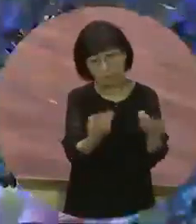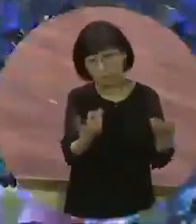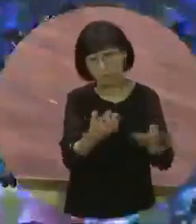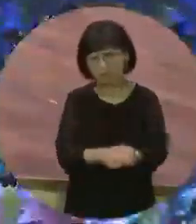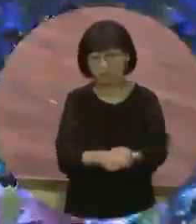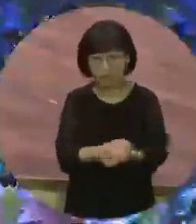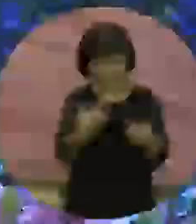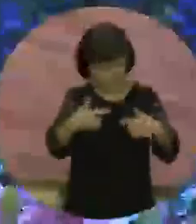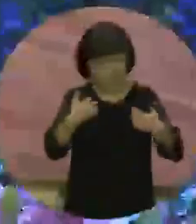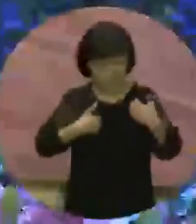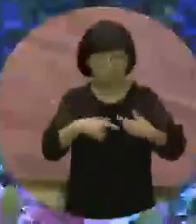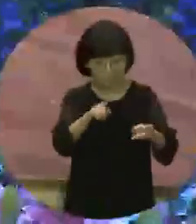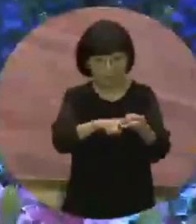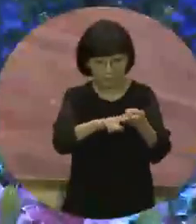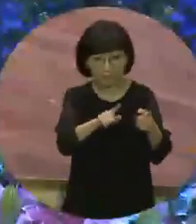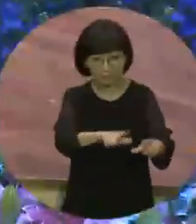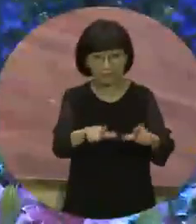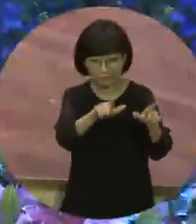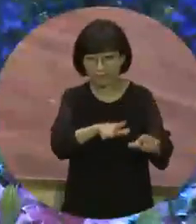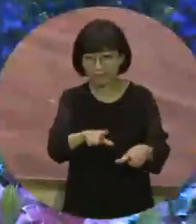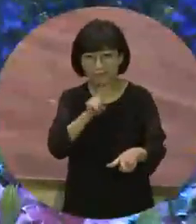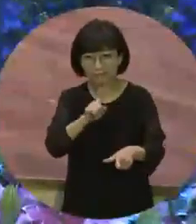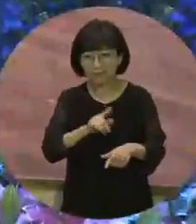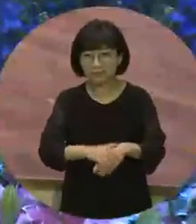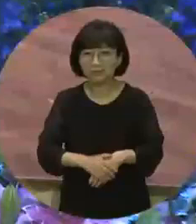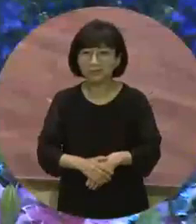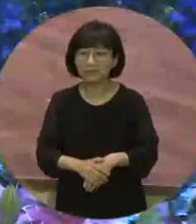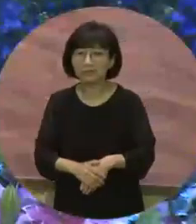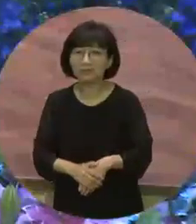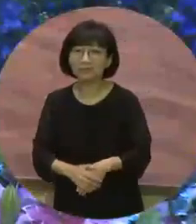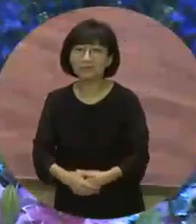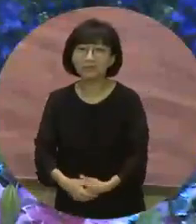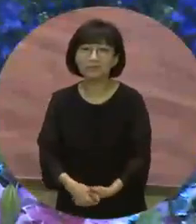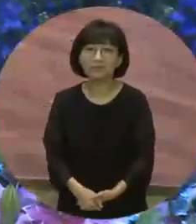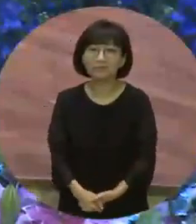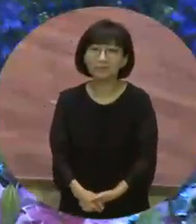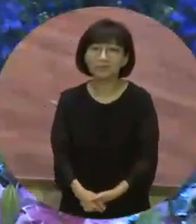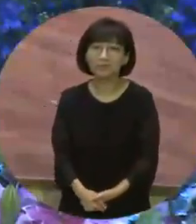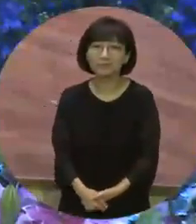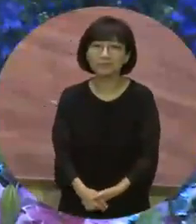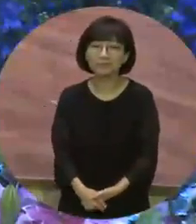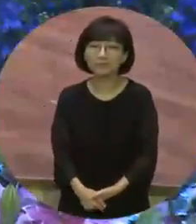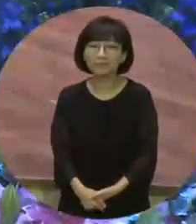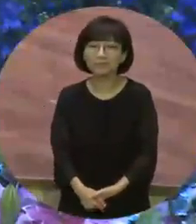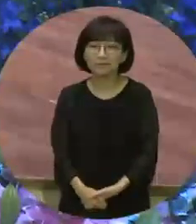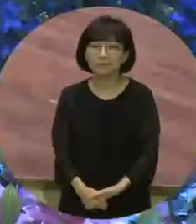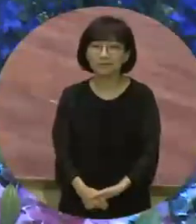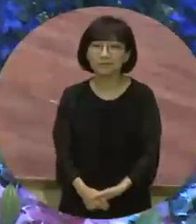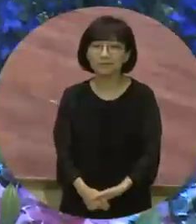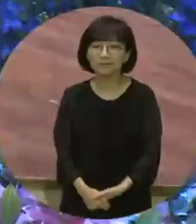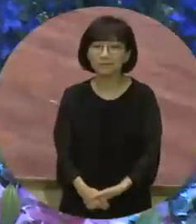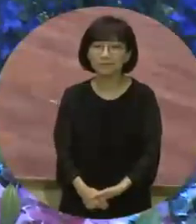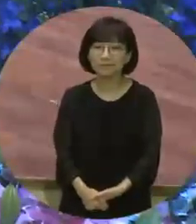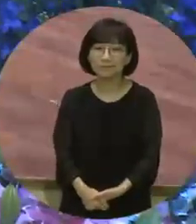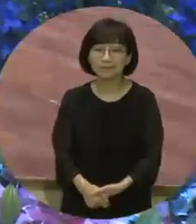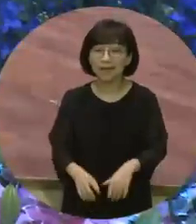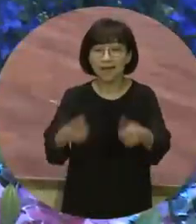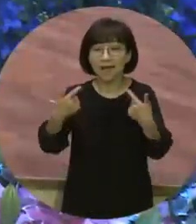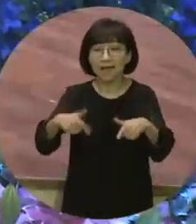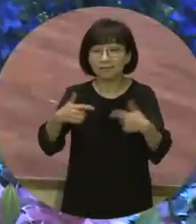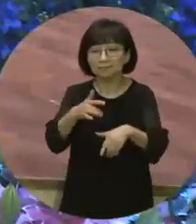낙천주의다. 아멘. 이래 돼야 돼요. 치료가 불가능한